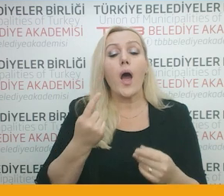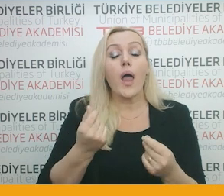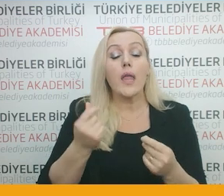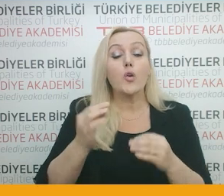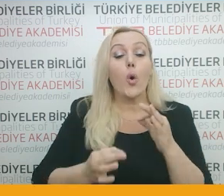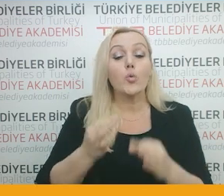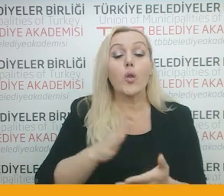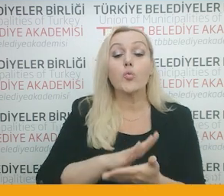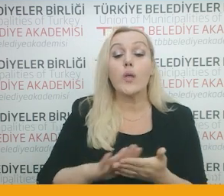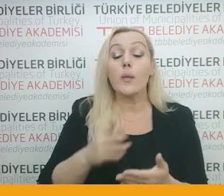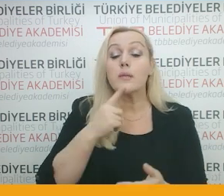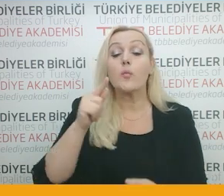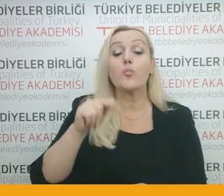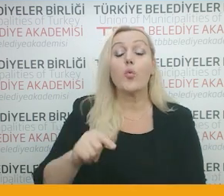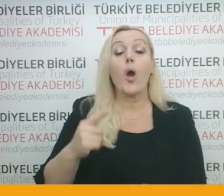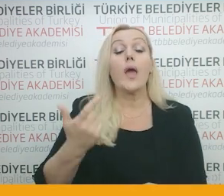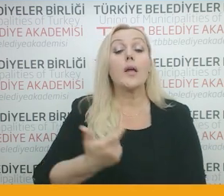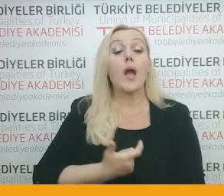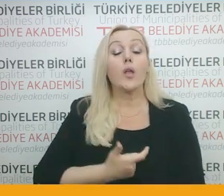diyor. Bu kanunun temel amacı